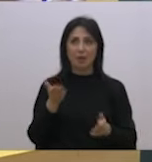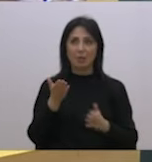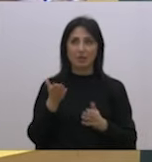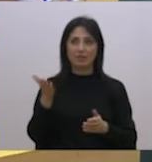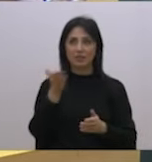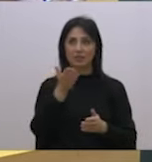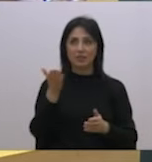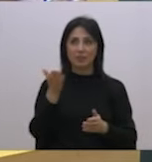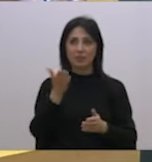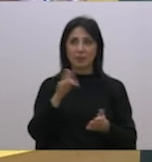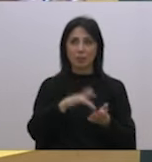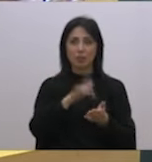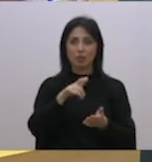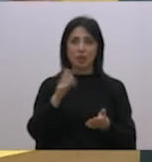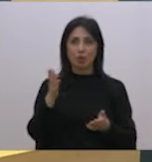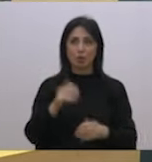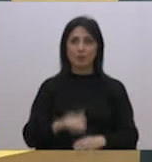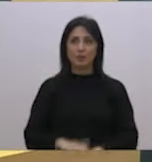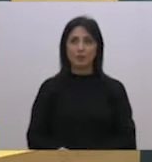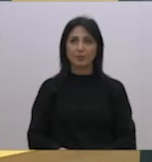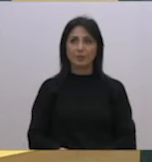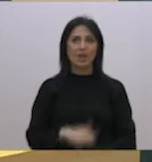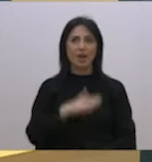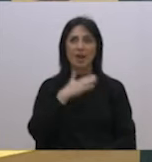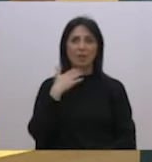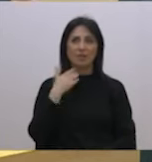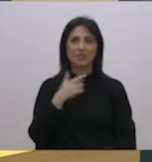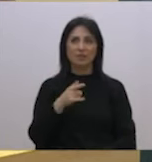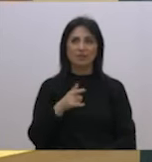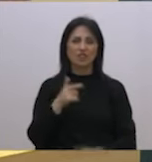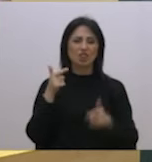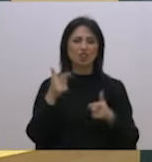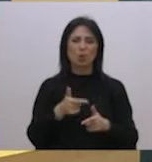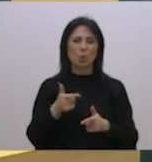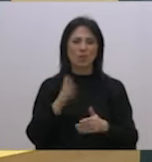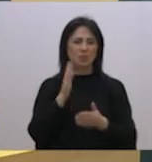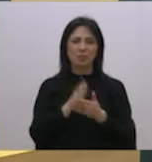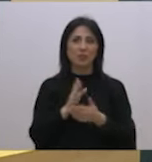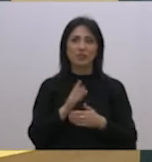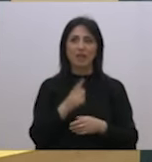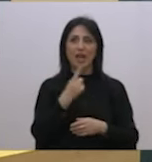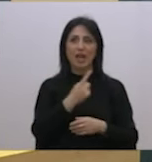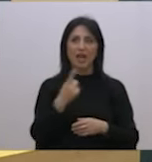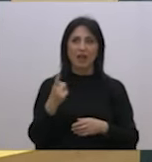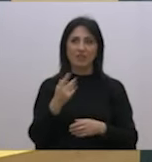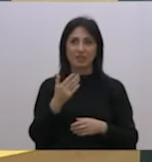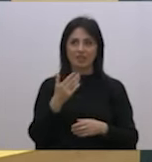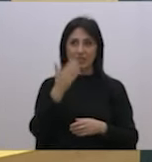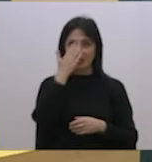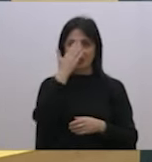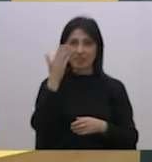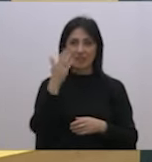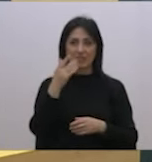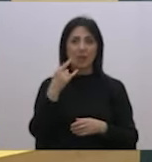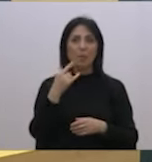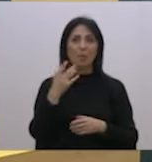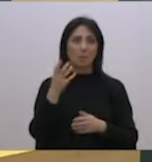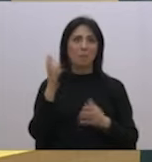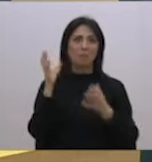vitsi, mosakhleoba, ar min ekha miuaqeno sheuratsqopa pirdapir, mara ert-ert sakhazo samarshnuto